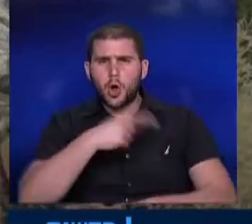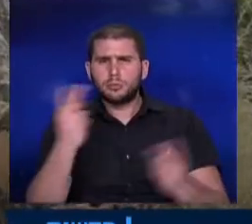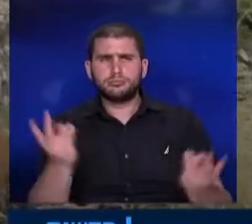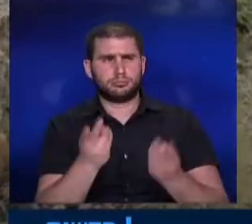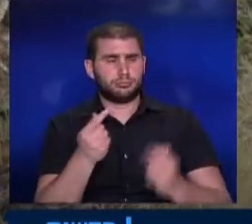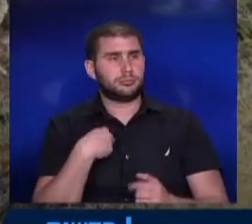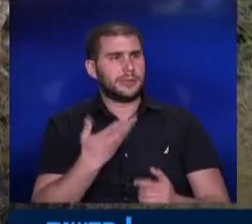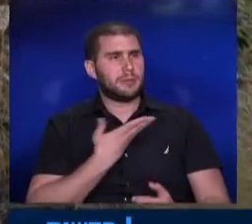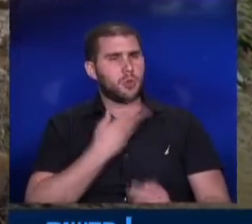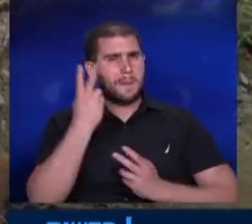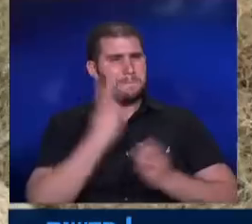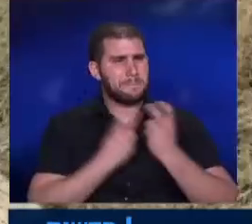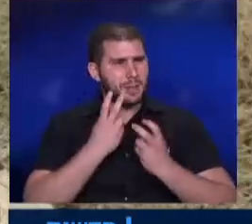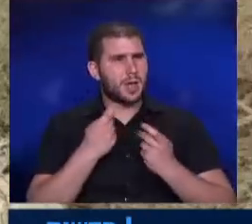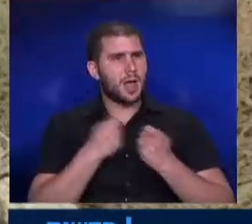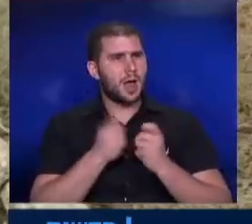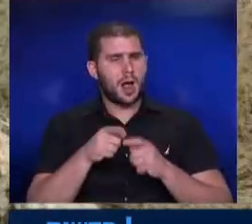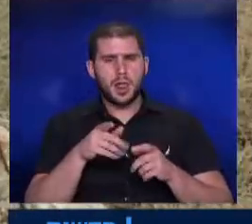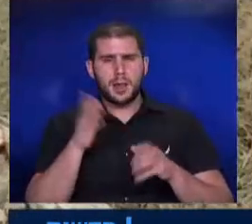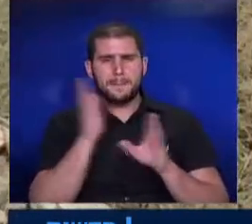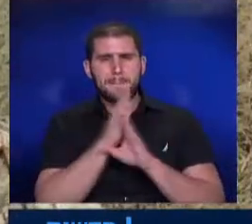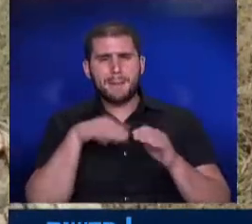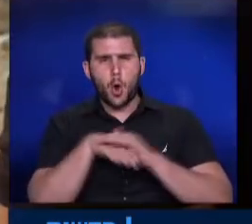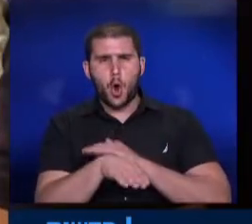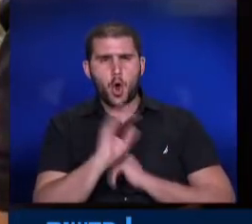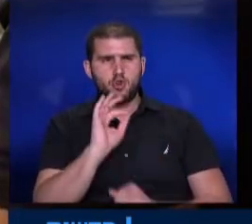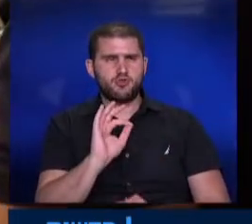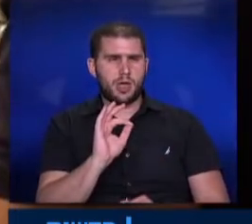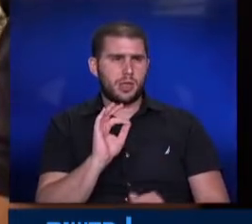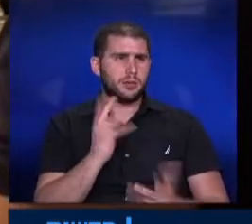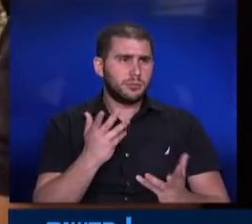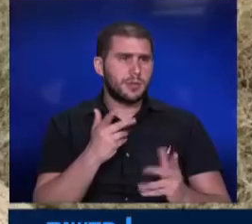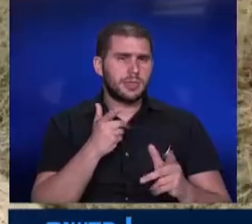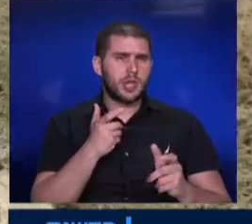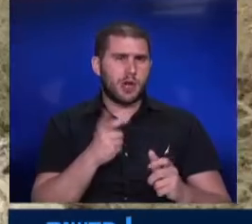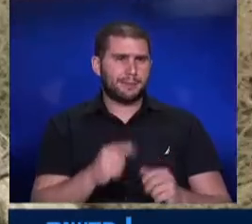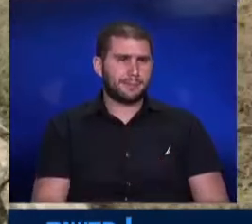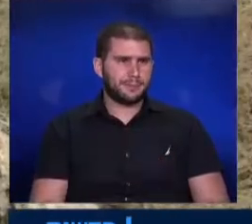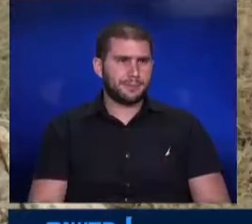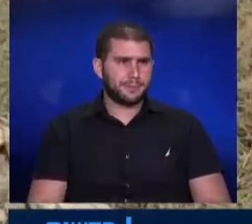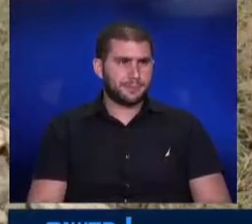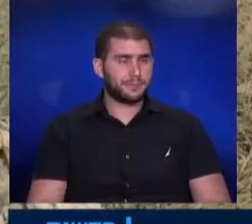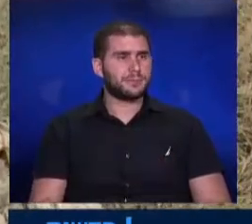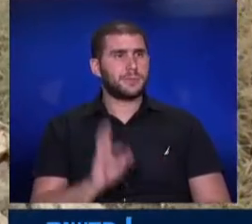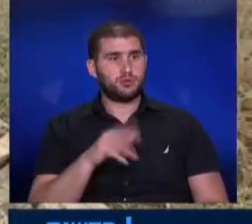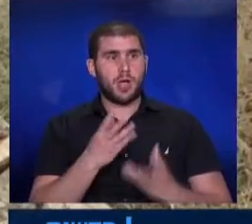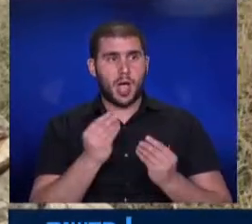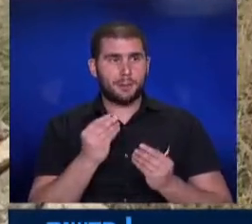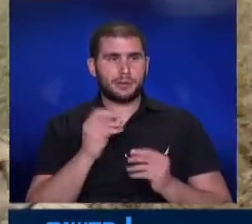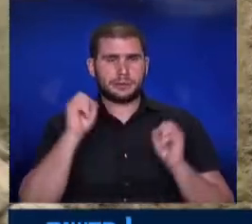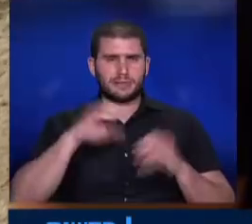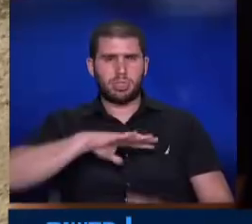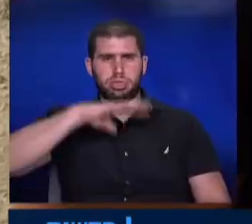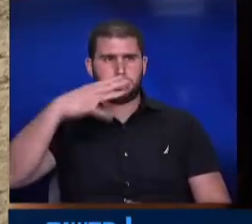אנחנו קיבלנו אינדיקציה על סליק שישנו פה, כנראה של נשקים. צריך לראות שיש פה הרבה